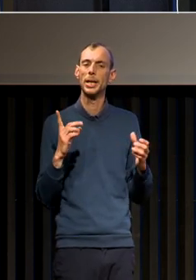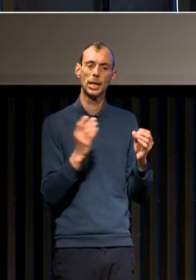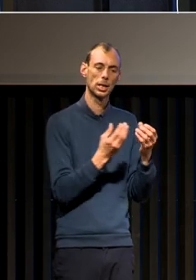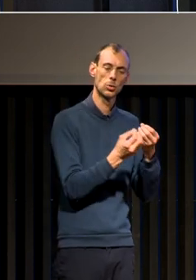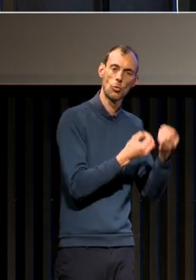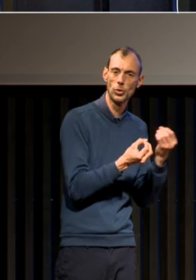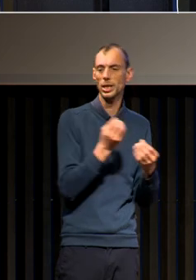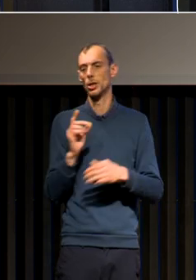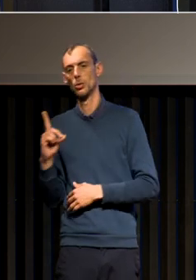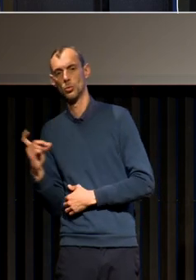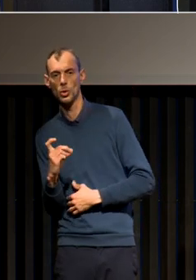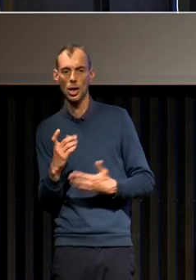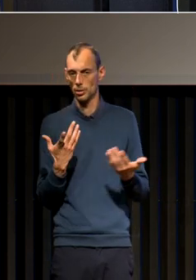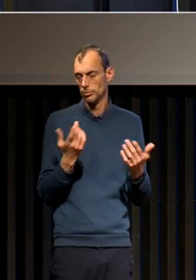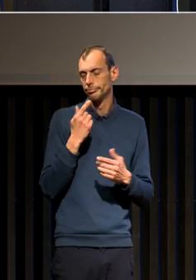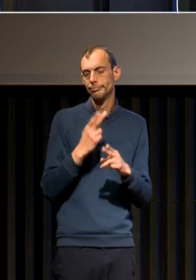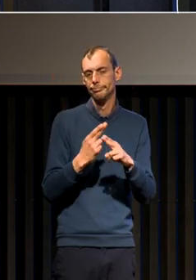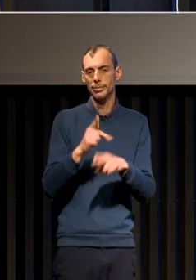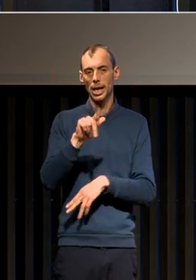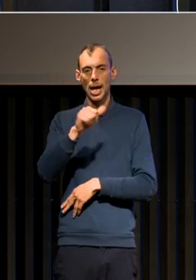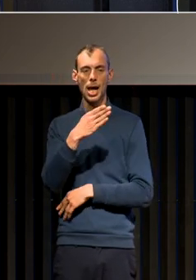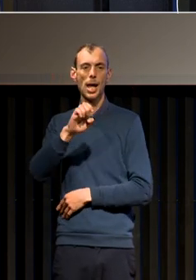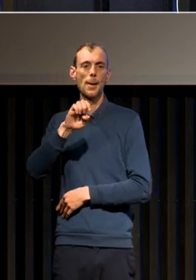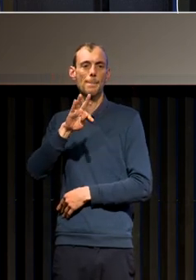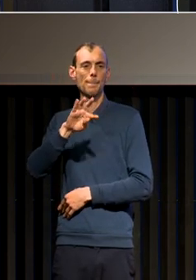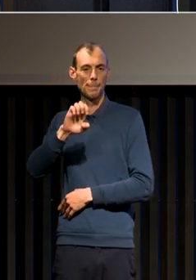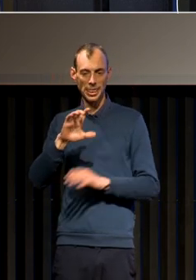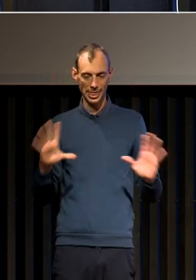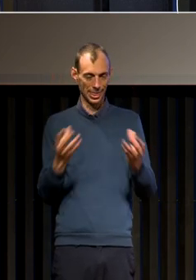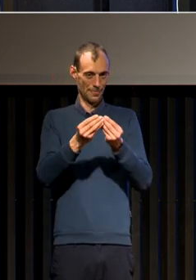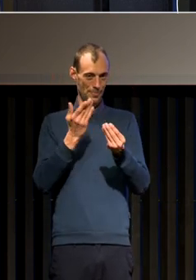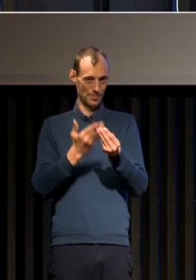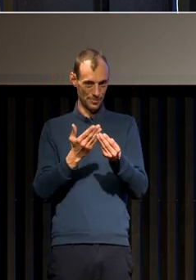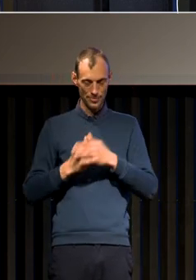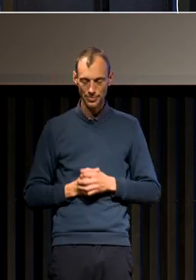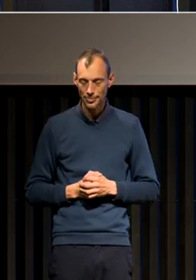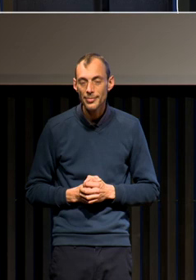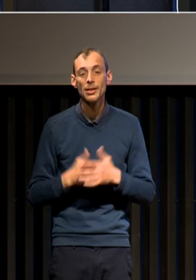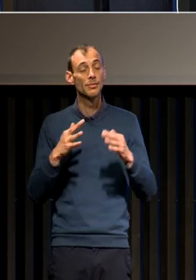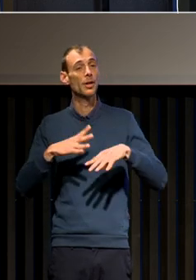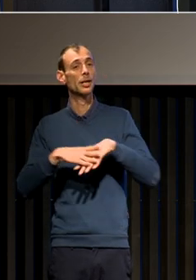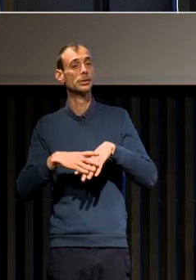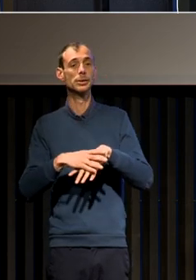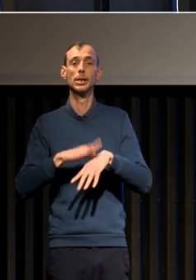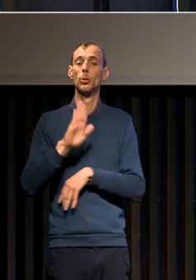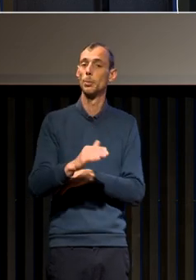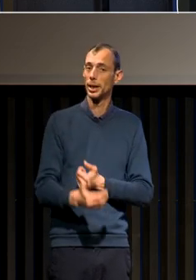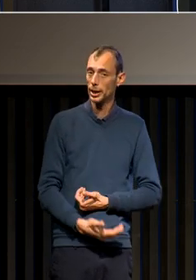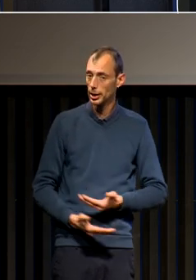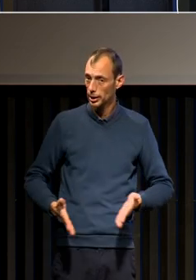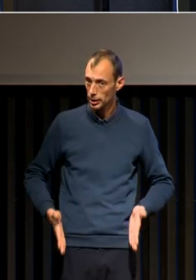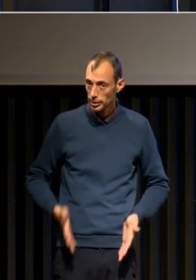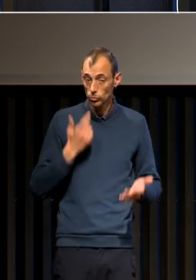désigne les ovocytes et les spermatozoïdes. Conservation des tissus germinaux, c'est-à-dire des